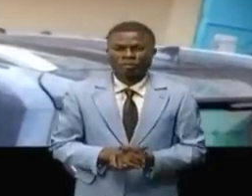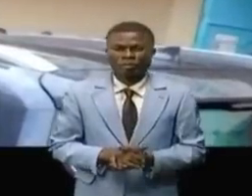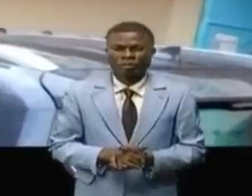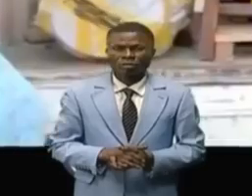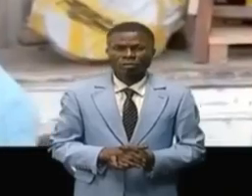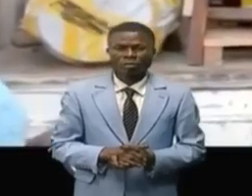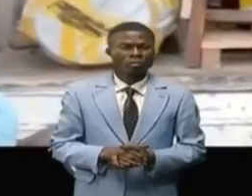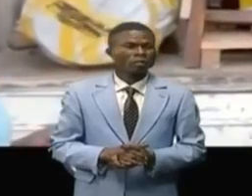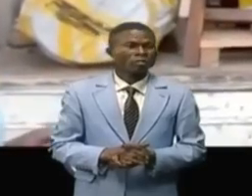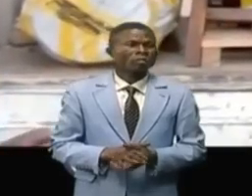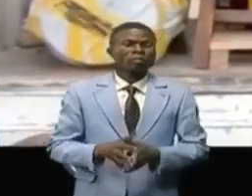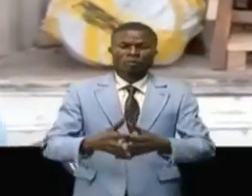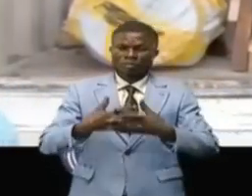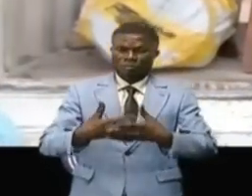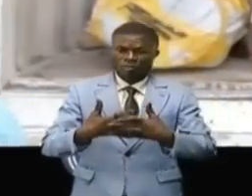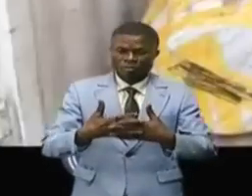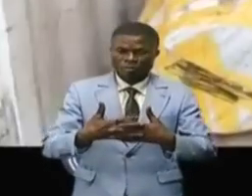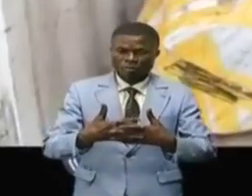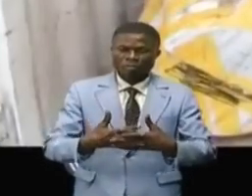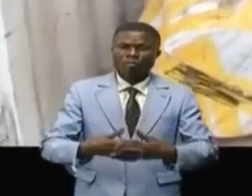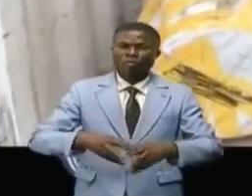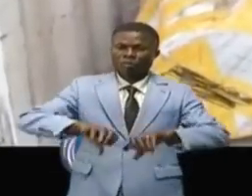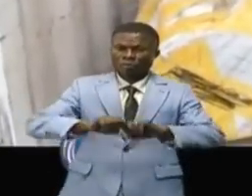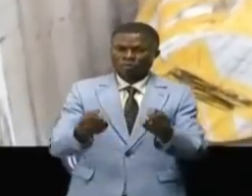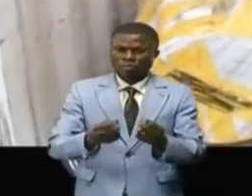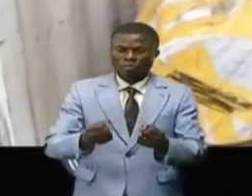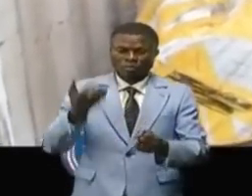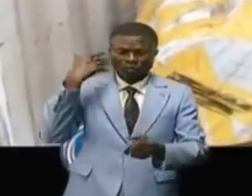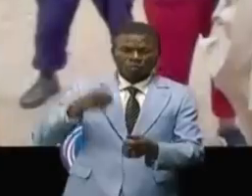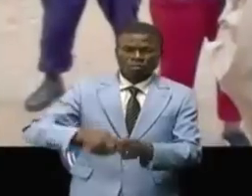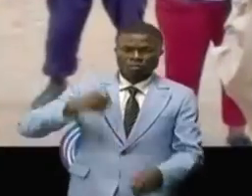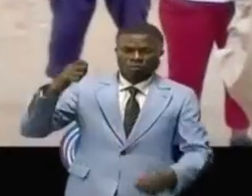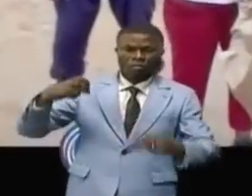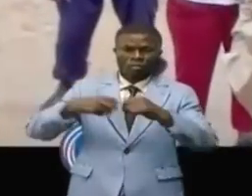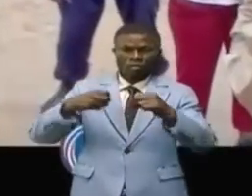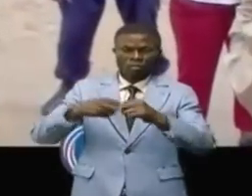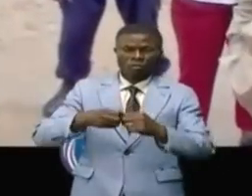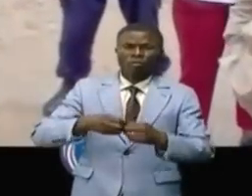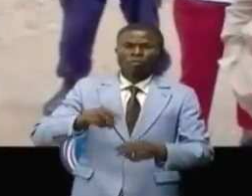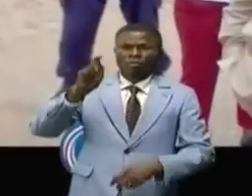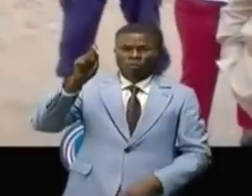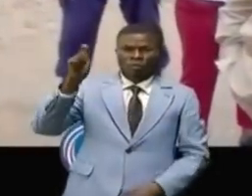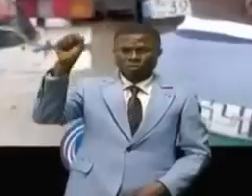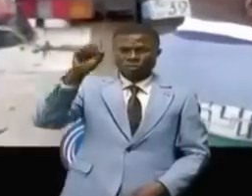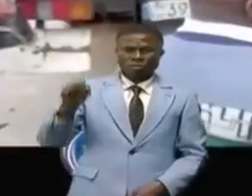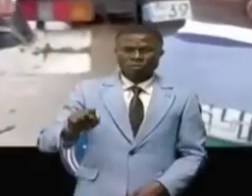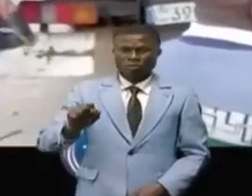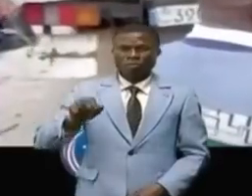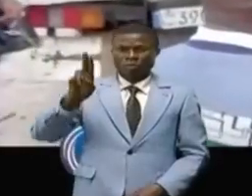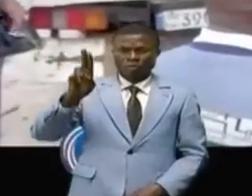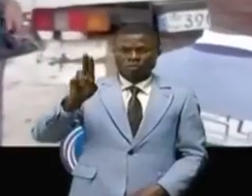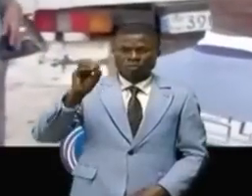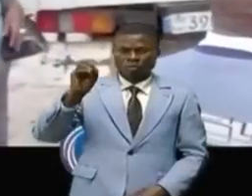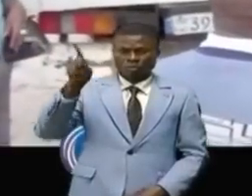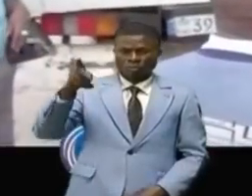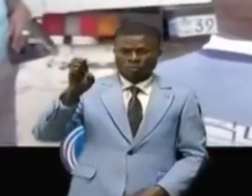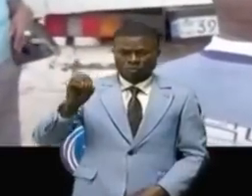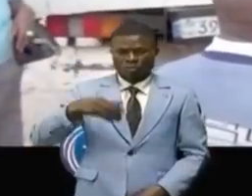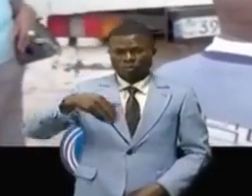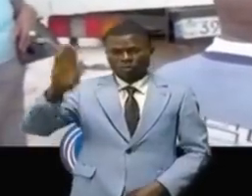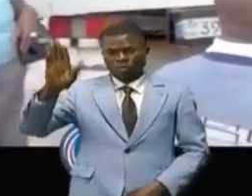les pièces maîtresses pour la remise des groupes numéro 3 de la centrale hydroélectrique de la topo parti à likacy pour réparation